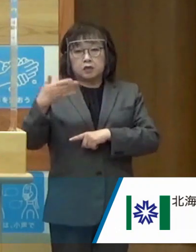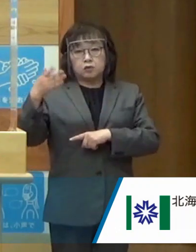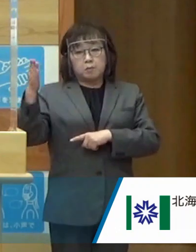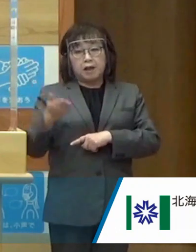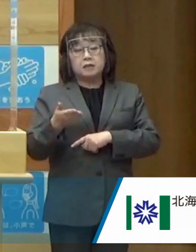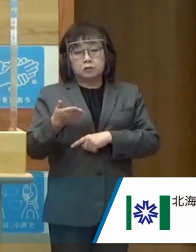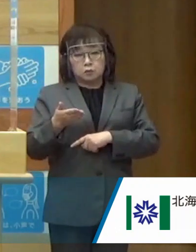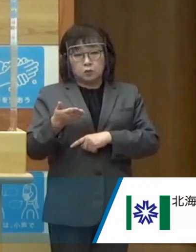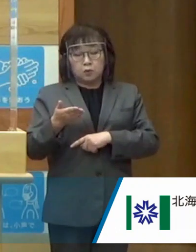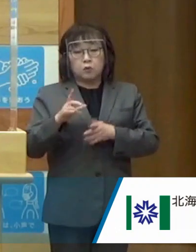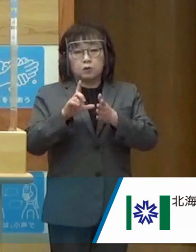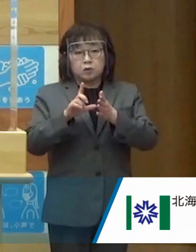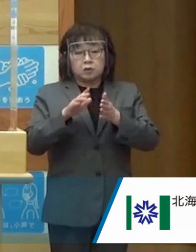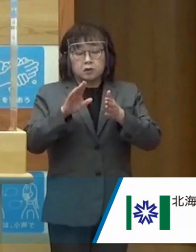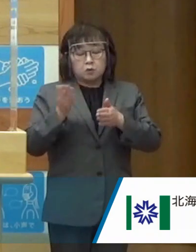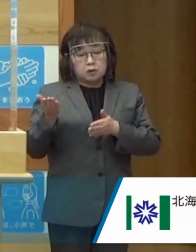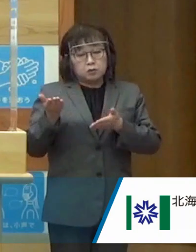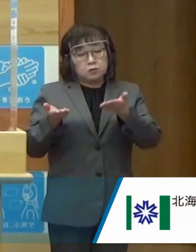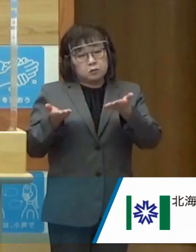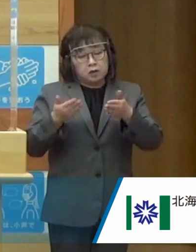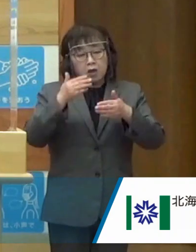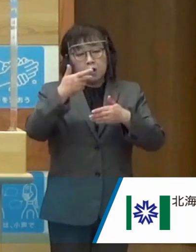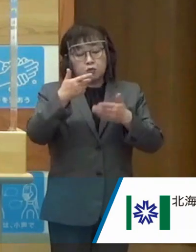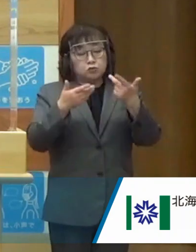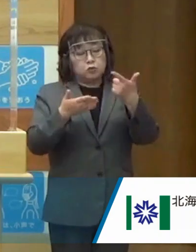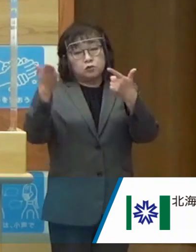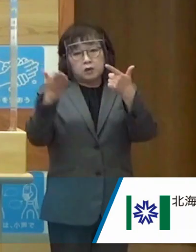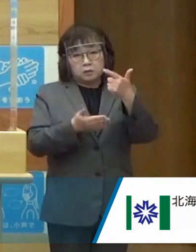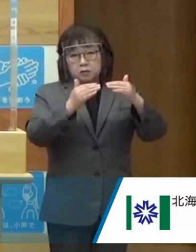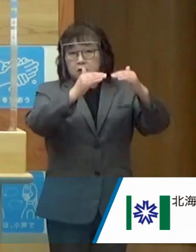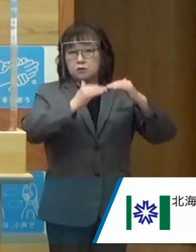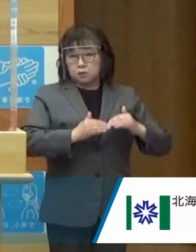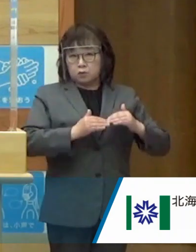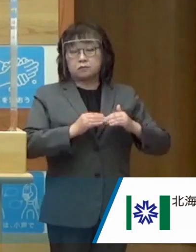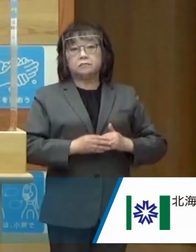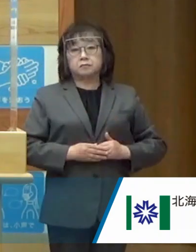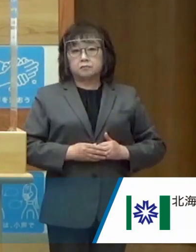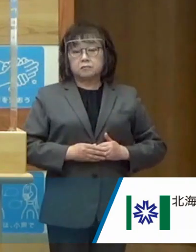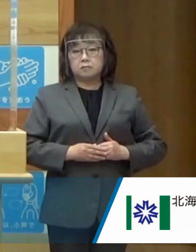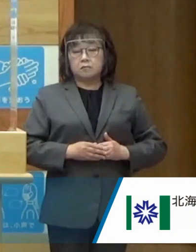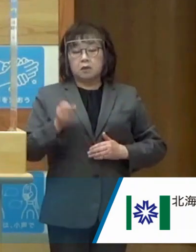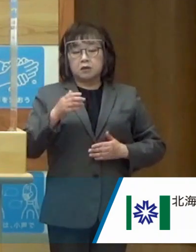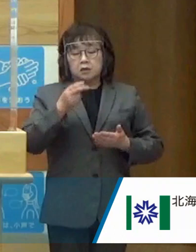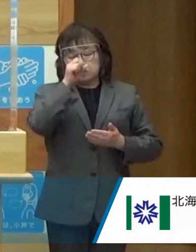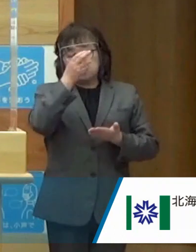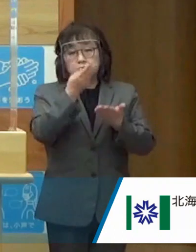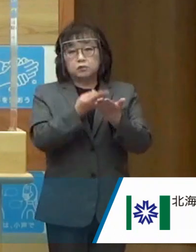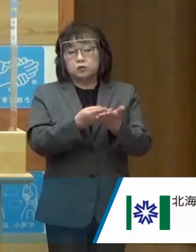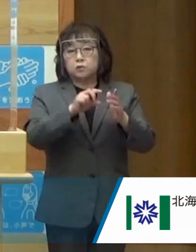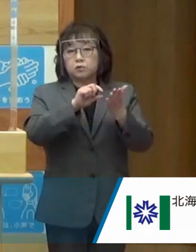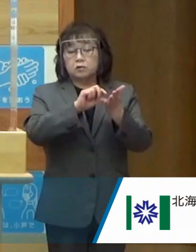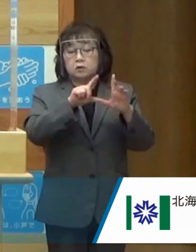57.9% の病床使用率でしたので、こちらについても6割以上減少という状況になっています。また重症病床使用